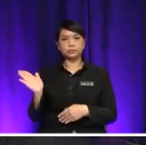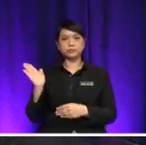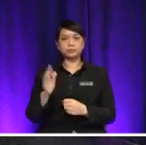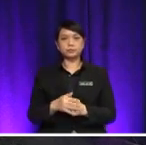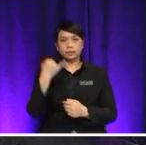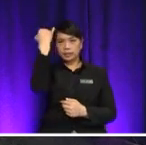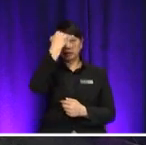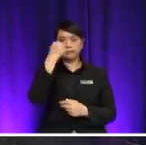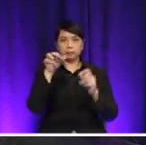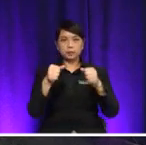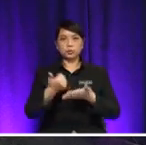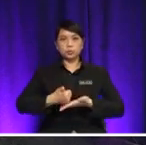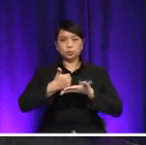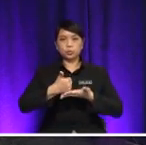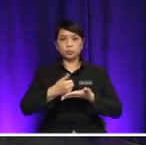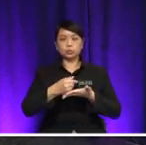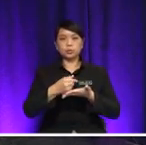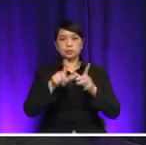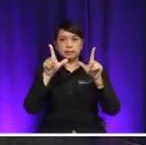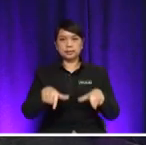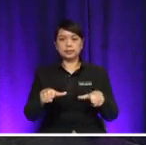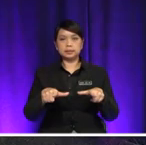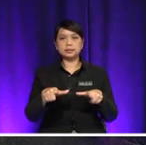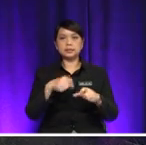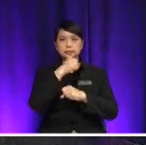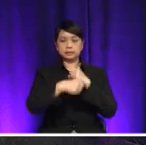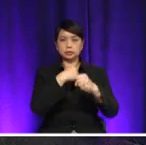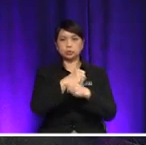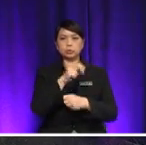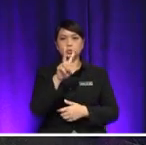pada tahun 2020 sebagai asas